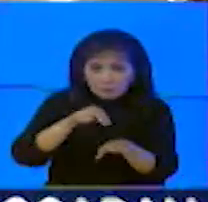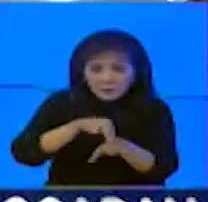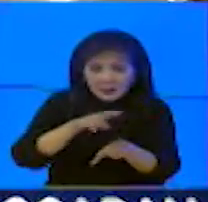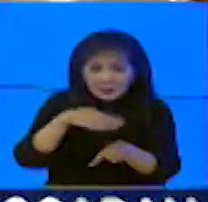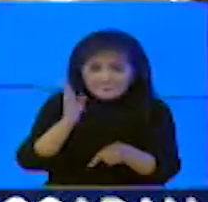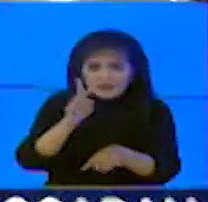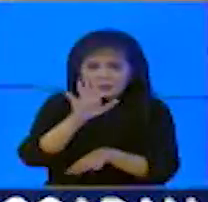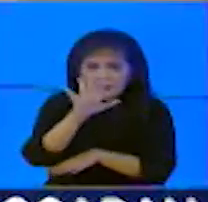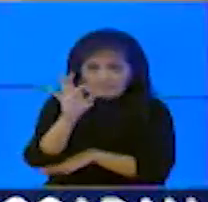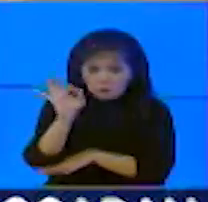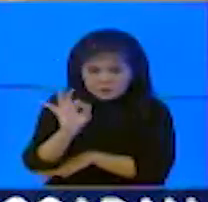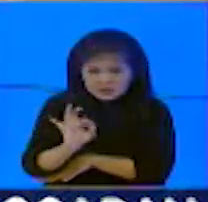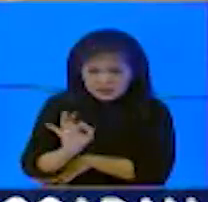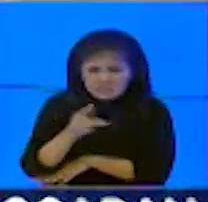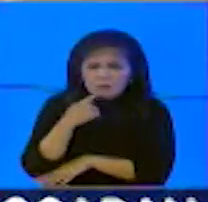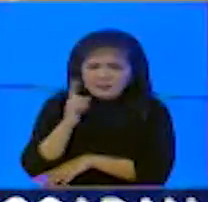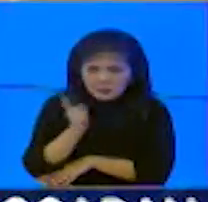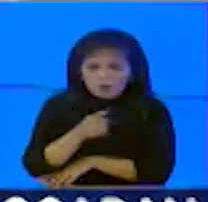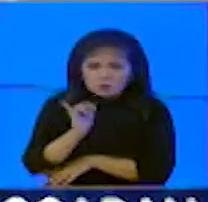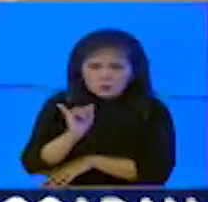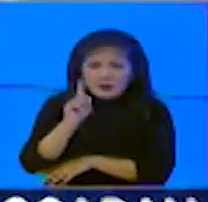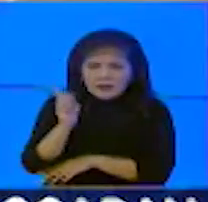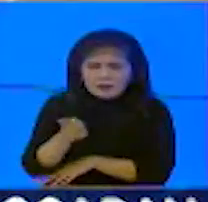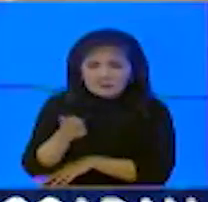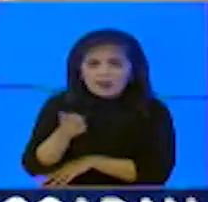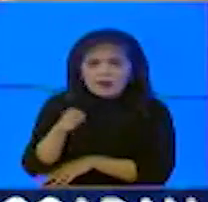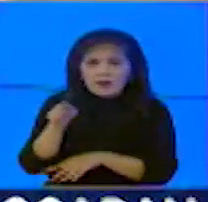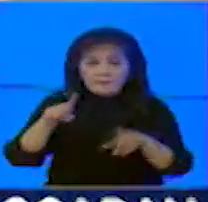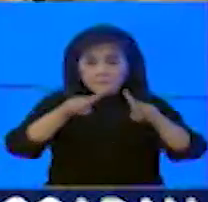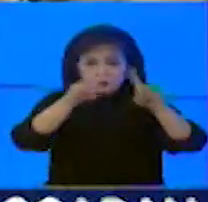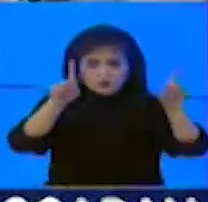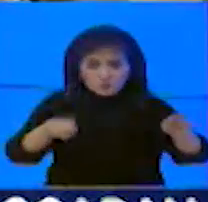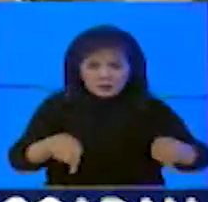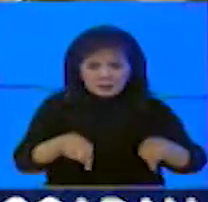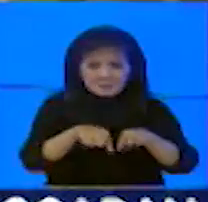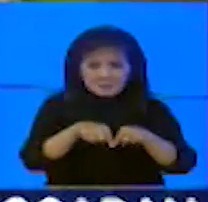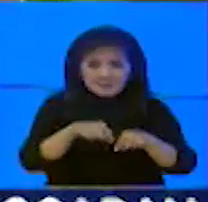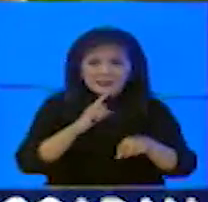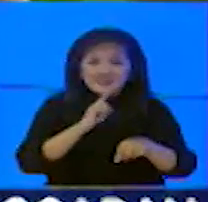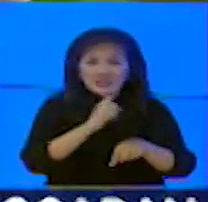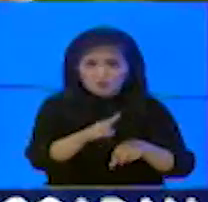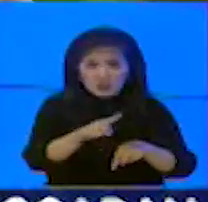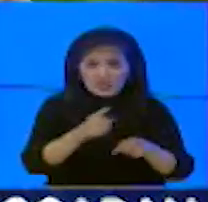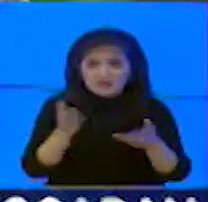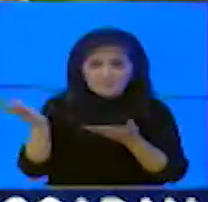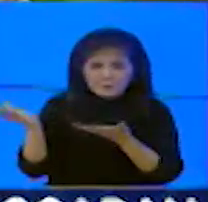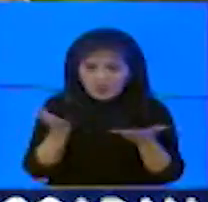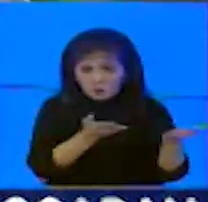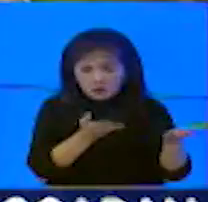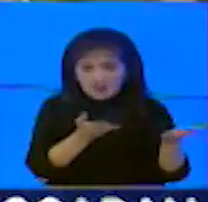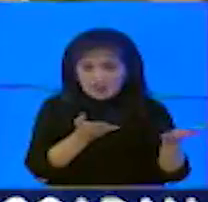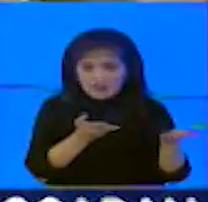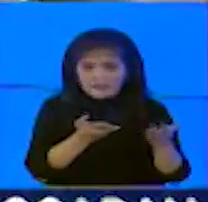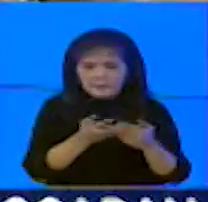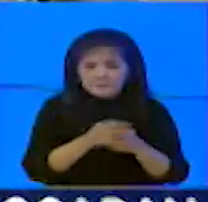maka diberikan teguran. Dan teguran ini juga diberikan berupa blanko surat keteguran untuk kemudian dibawa oleh